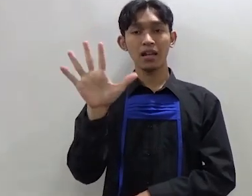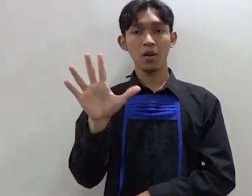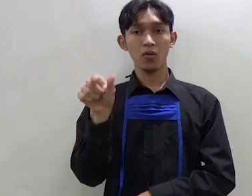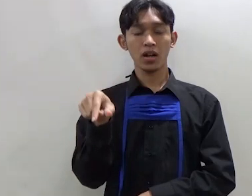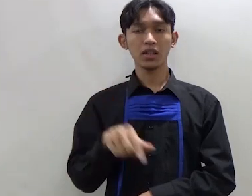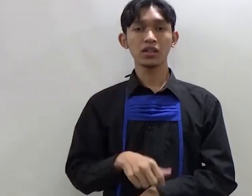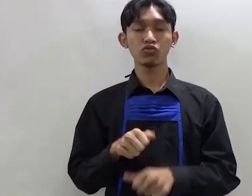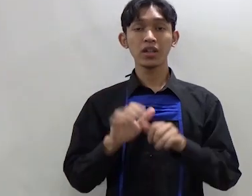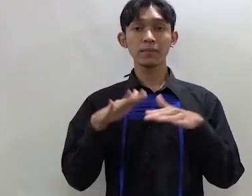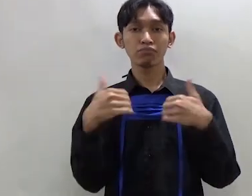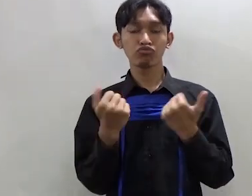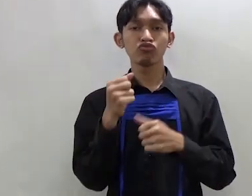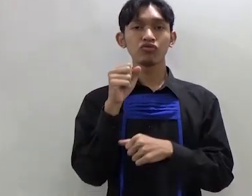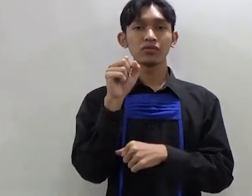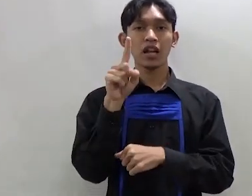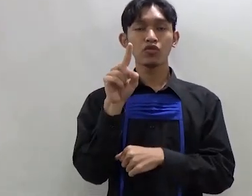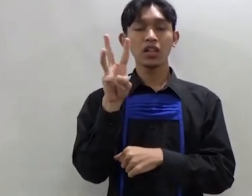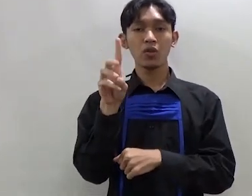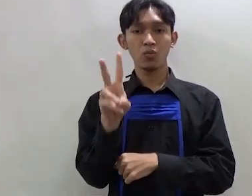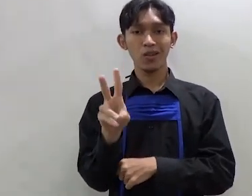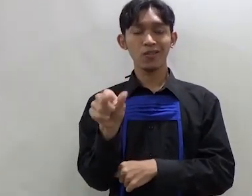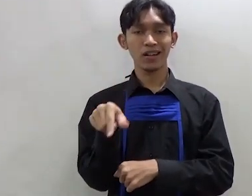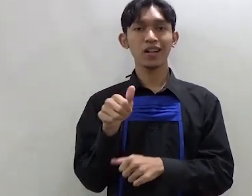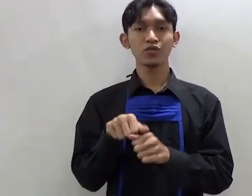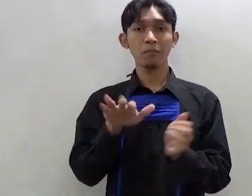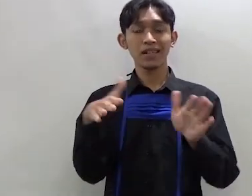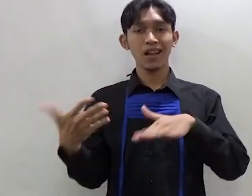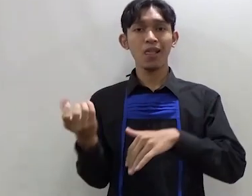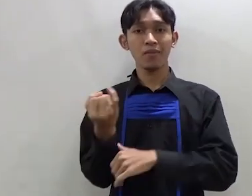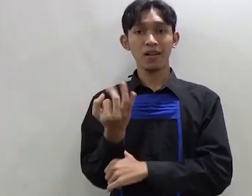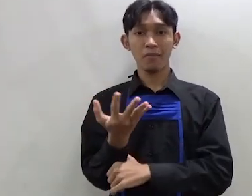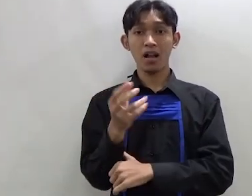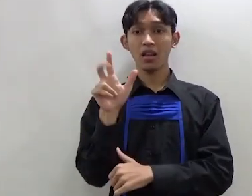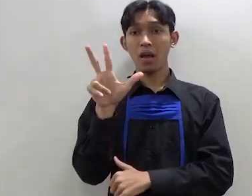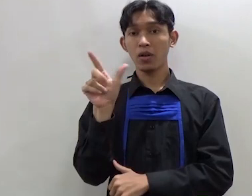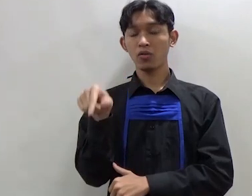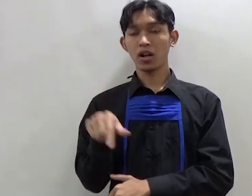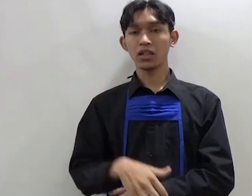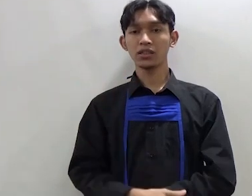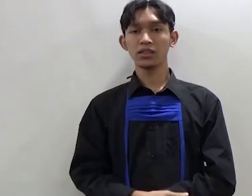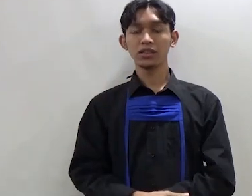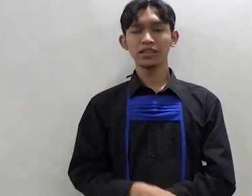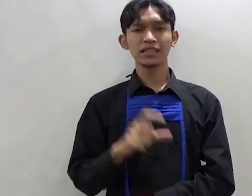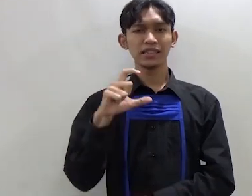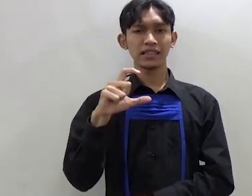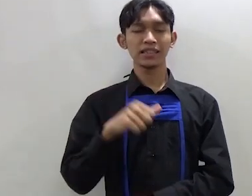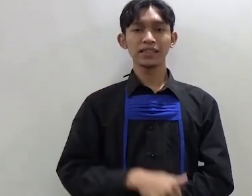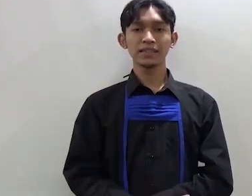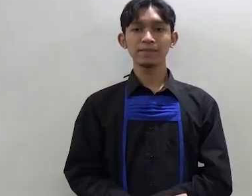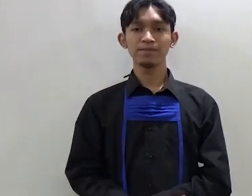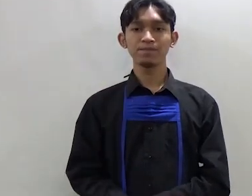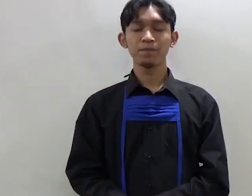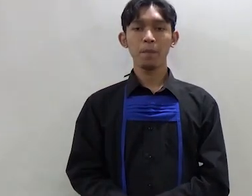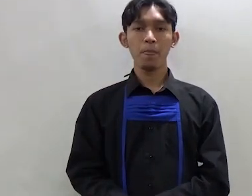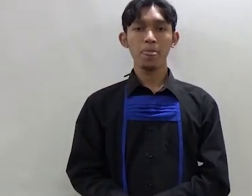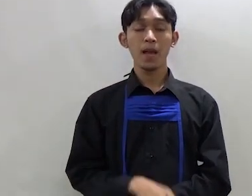Jogja. Yang keempat kasus 139 perempuan usia 33 tahun